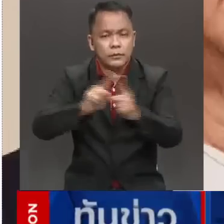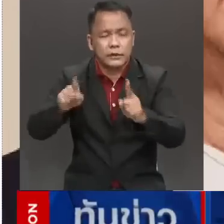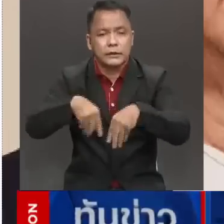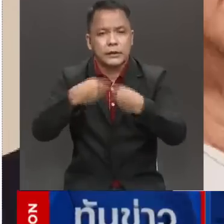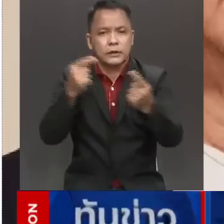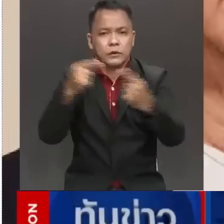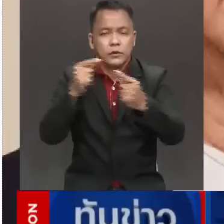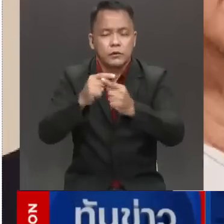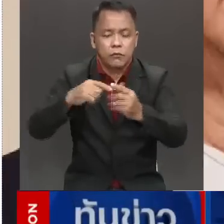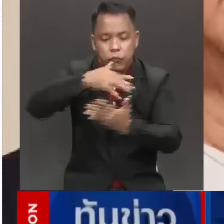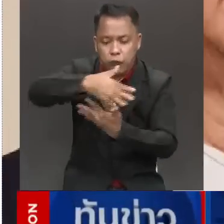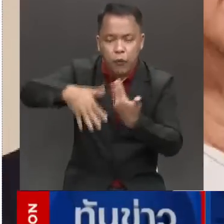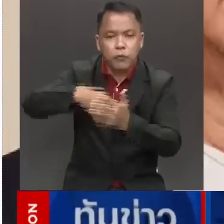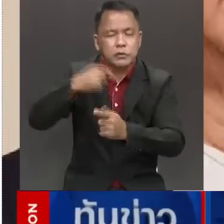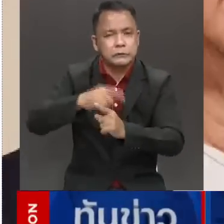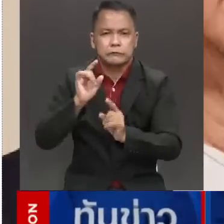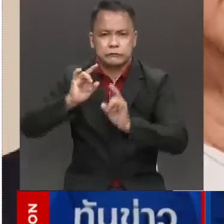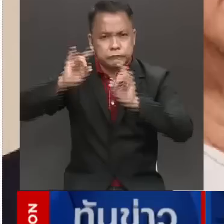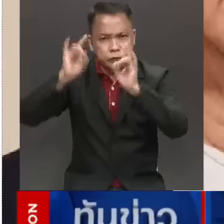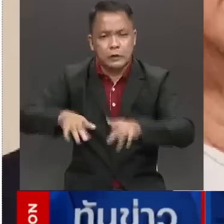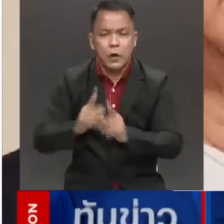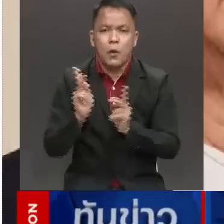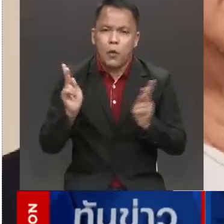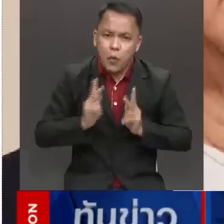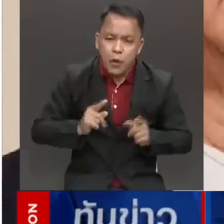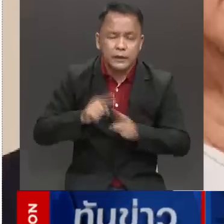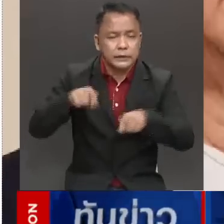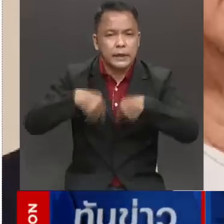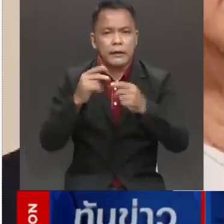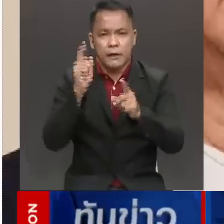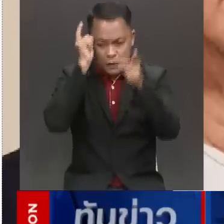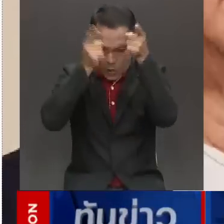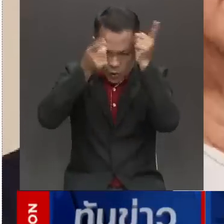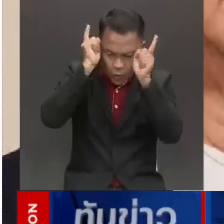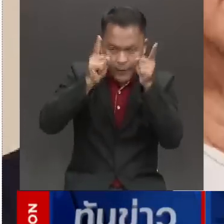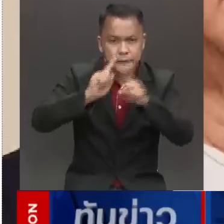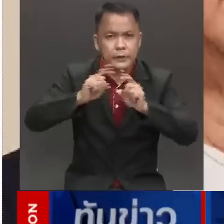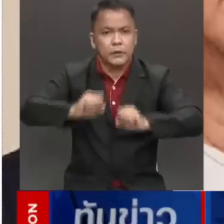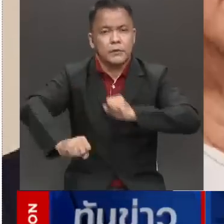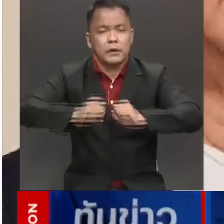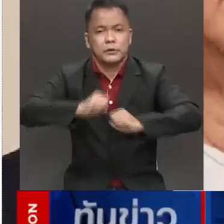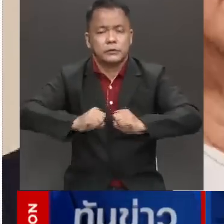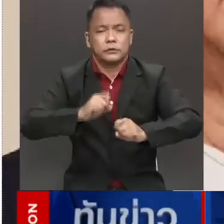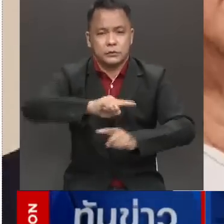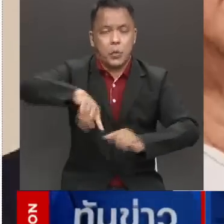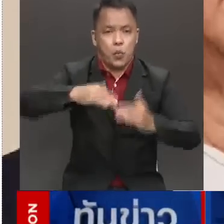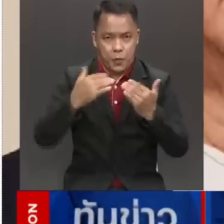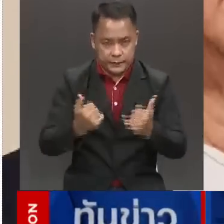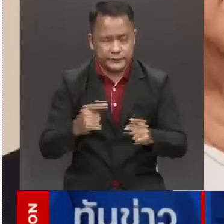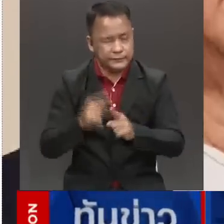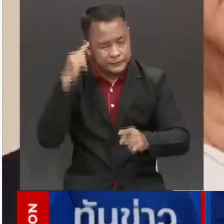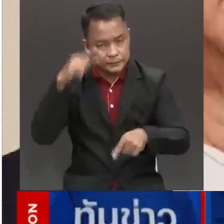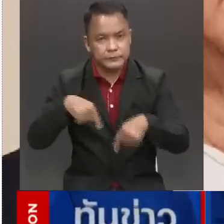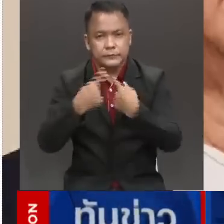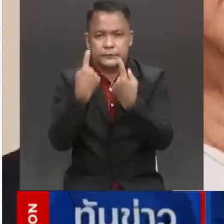นเข้าไปอยู่ในวังวนความรู้สึกที่รุนแรงหวาดกลัวหรือกระทั่งหวาดระแวงการแสดงออกของเยาวชนคนหนุ่มสาวในปัจจุบันที่มี